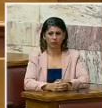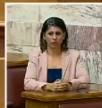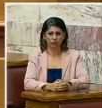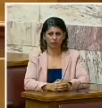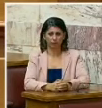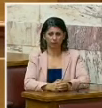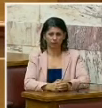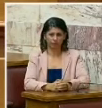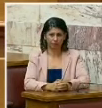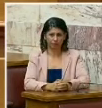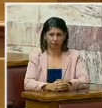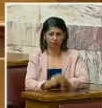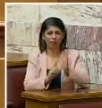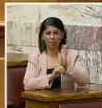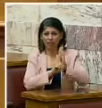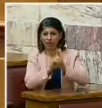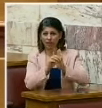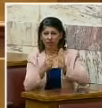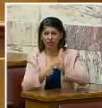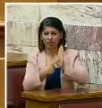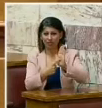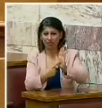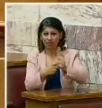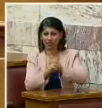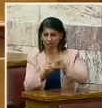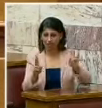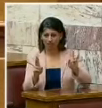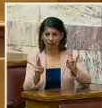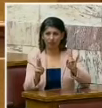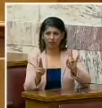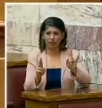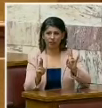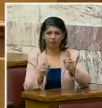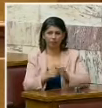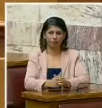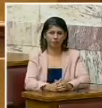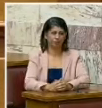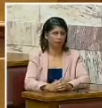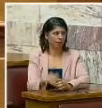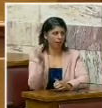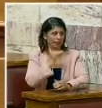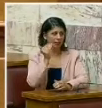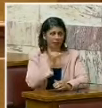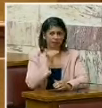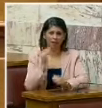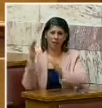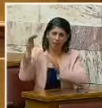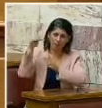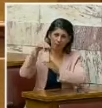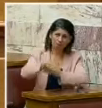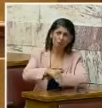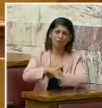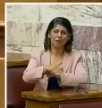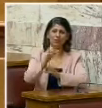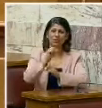δείχνει. Το διάγραμμα δείχνει ξεκάθαρα την ραγδαία αποκλιμάκωση των σπρεντ από τη στιγμή που ανέλαβε η κυβέρνηση Σαμαρά. Μα